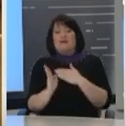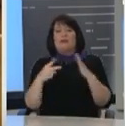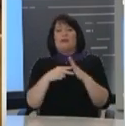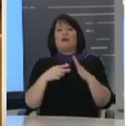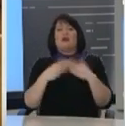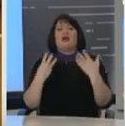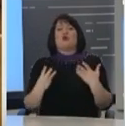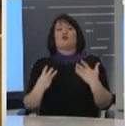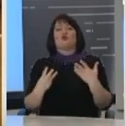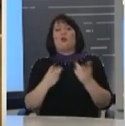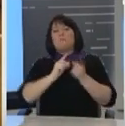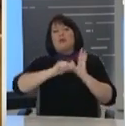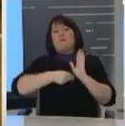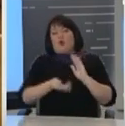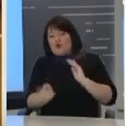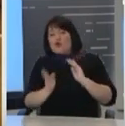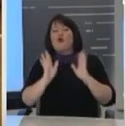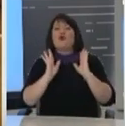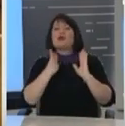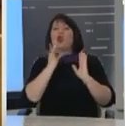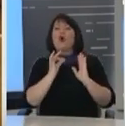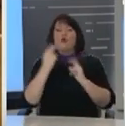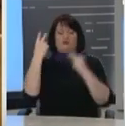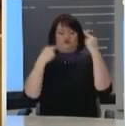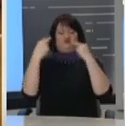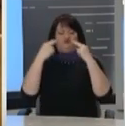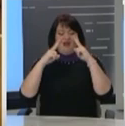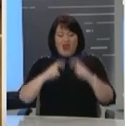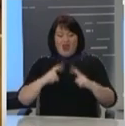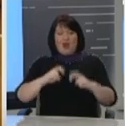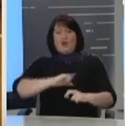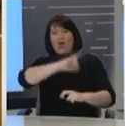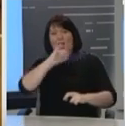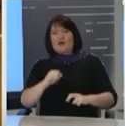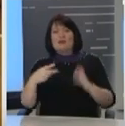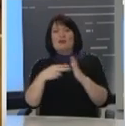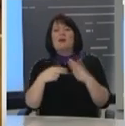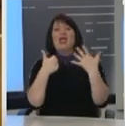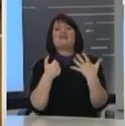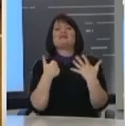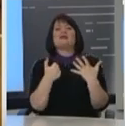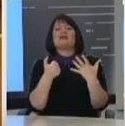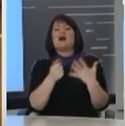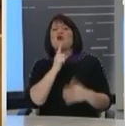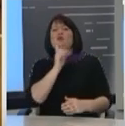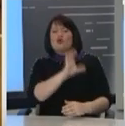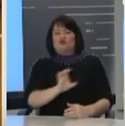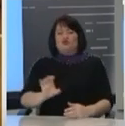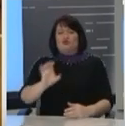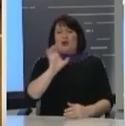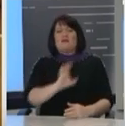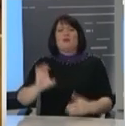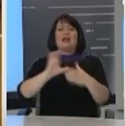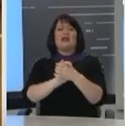2018, γιατί θα έχουμε ειδικό καθεστώς ελέγχου ως το 2060, όπως όλες οι χώρες άλλωστε της